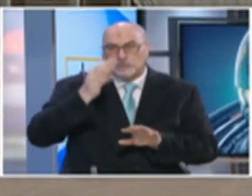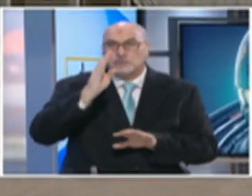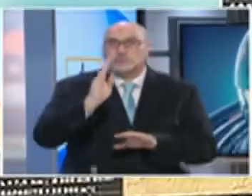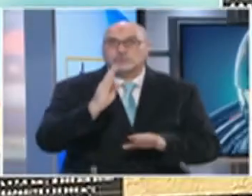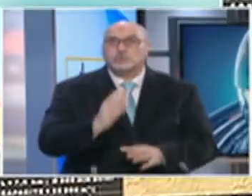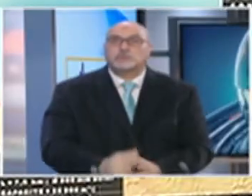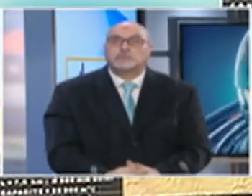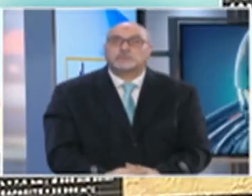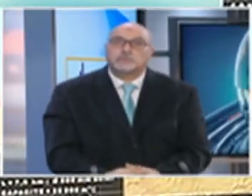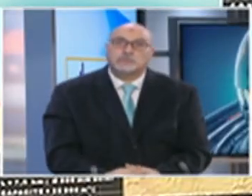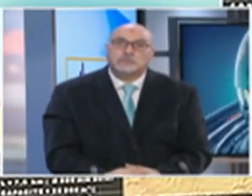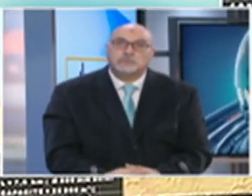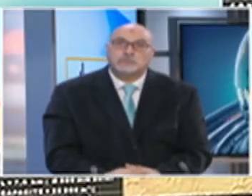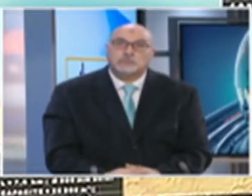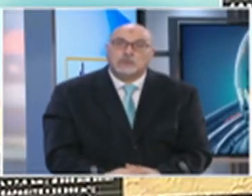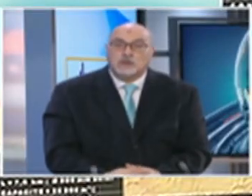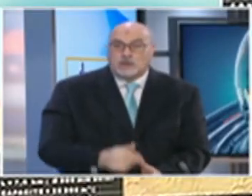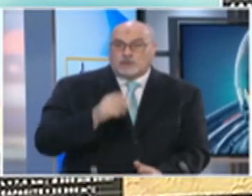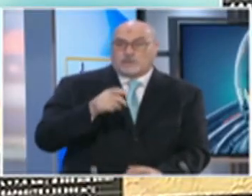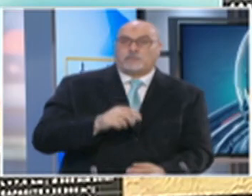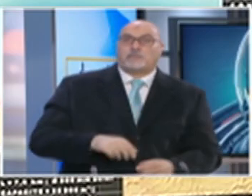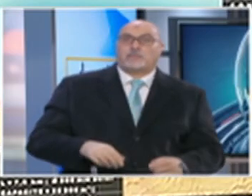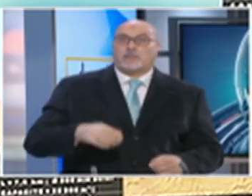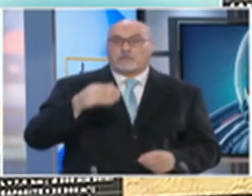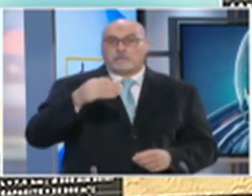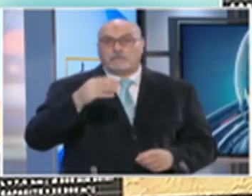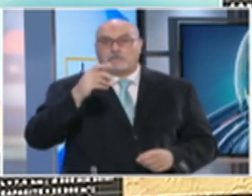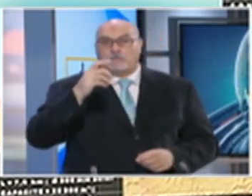عملية تأهيل لمحطة المقطع